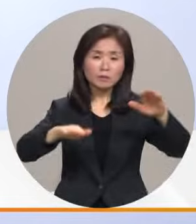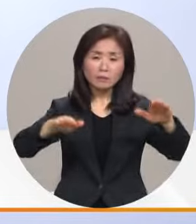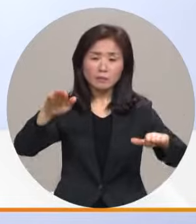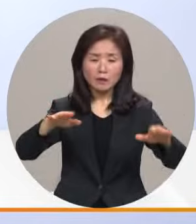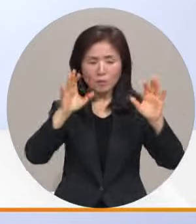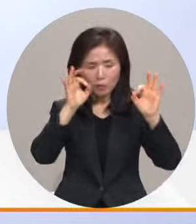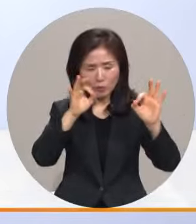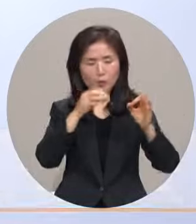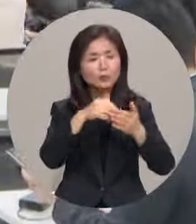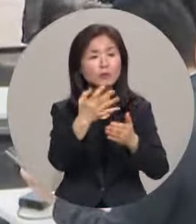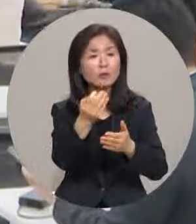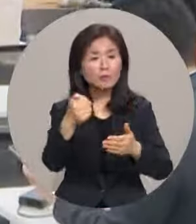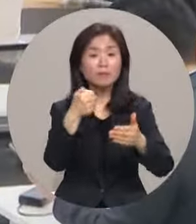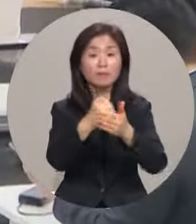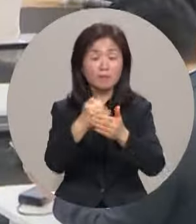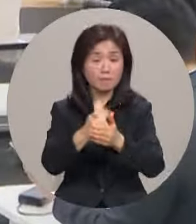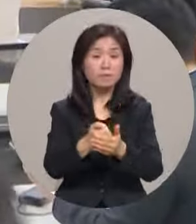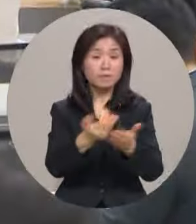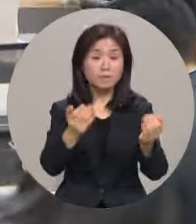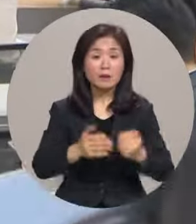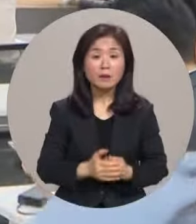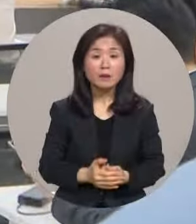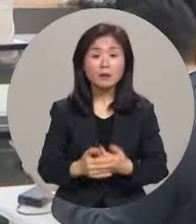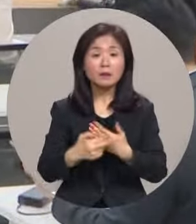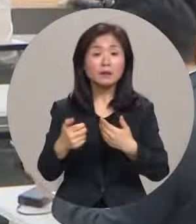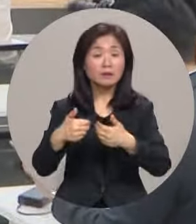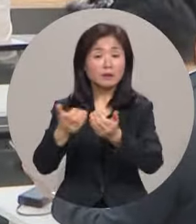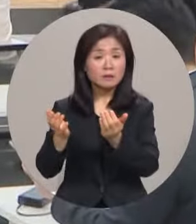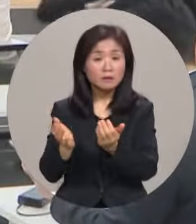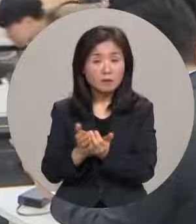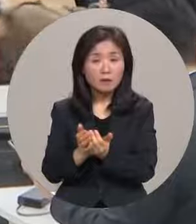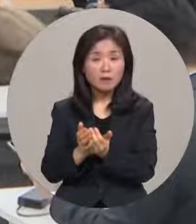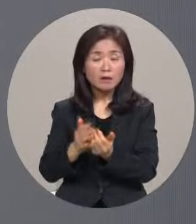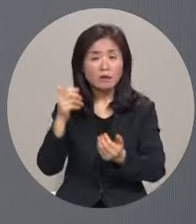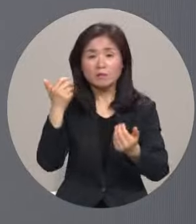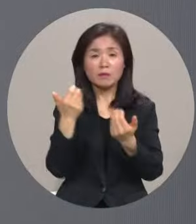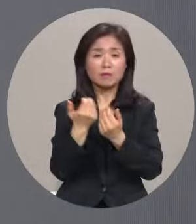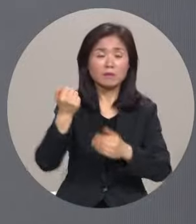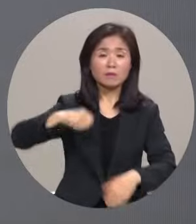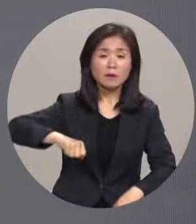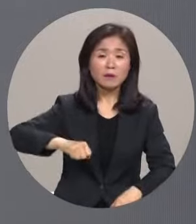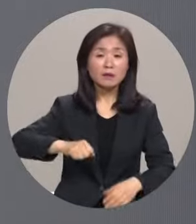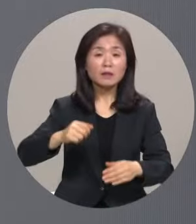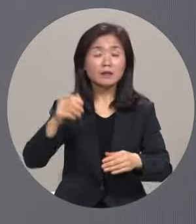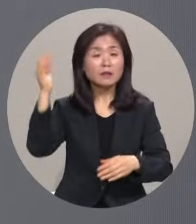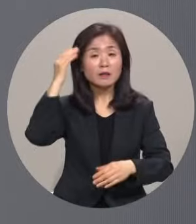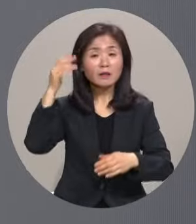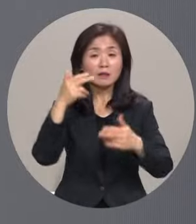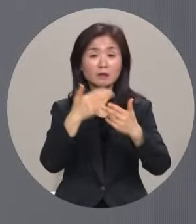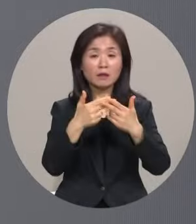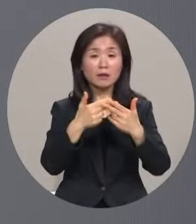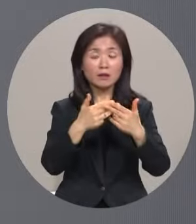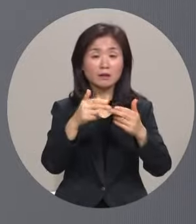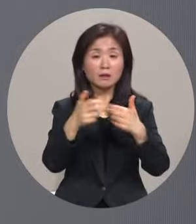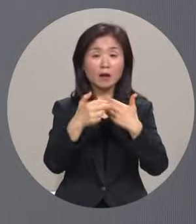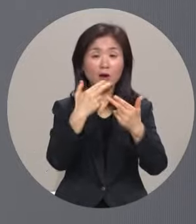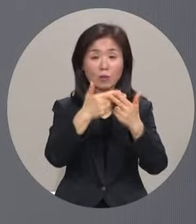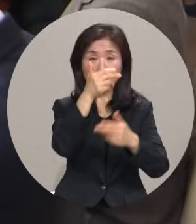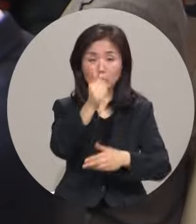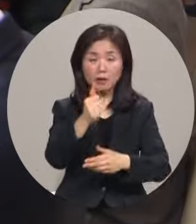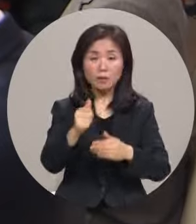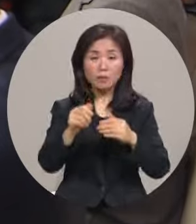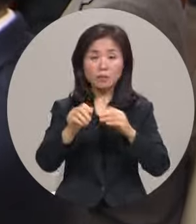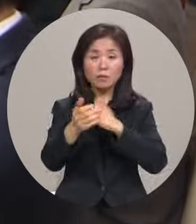될 것입니다 즉 반했 대한의사 협회장은 발표 직전에 열린